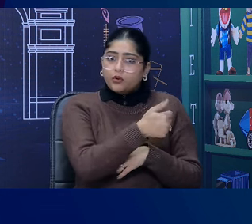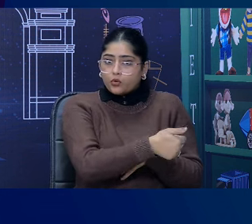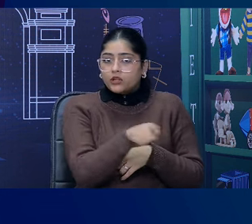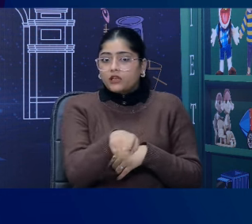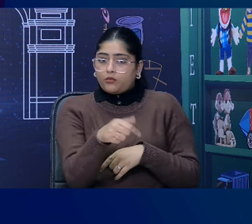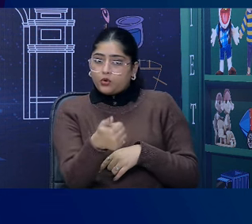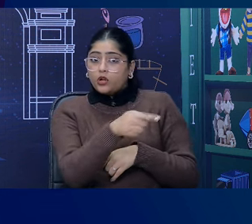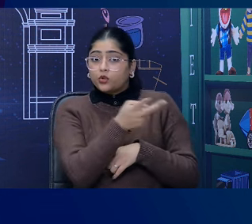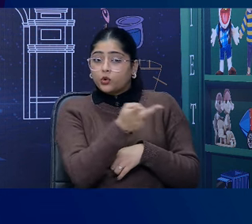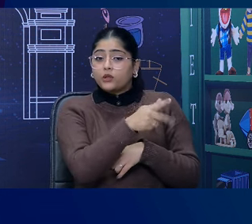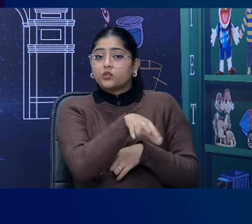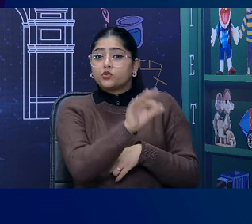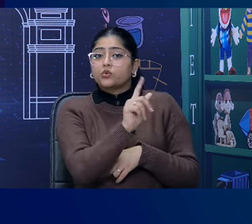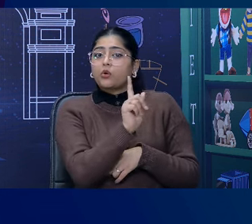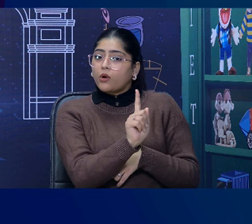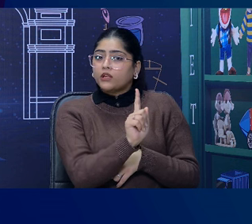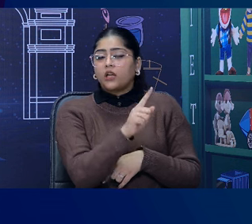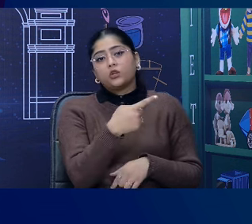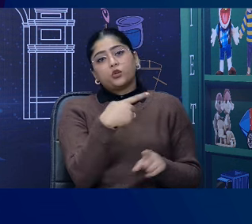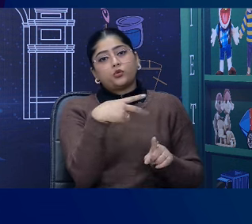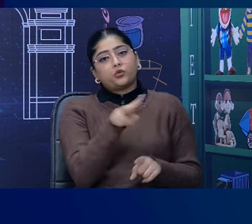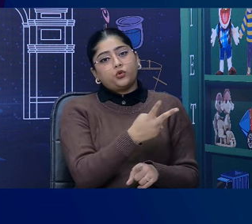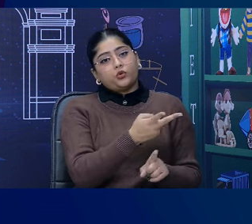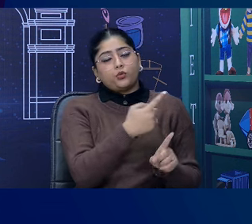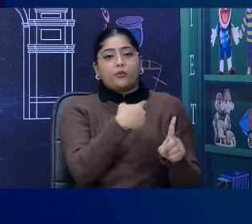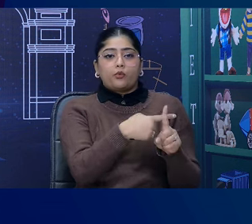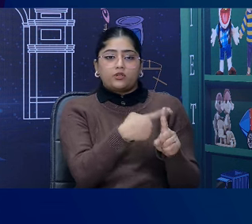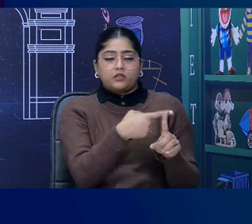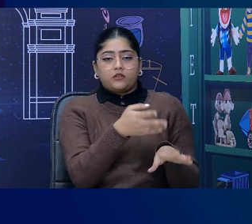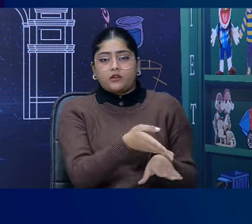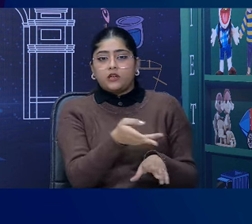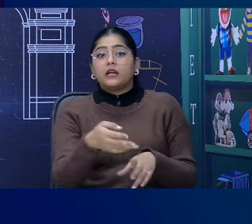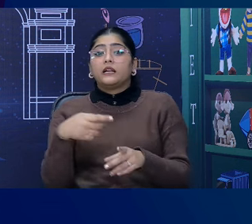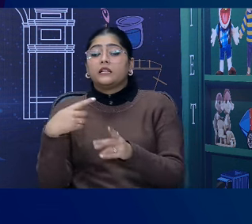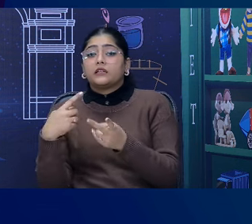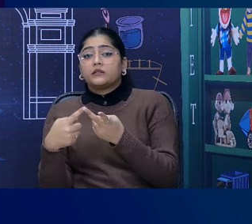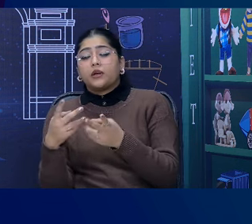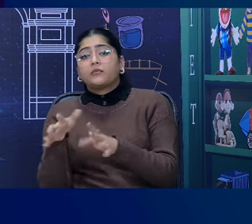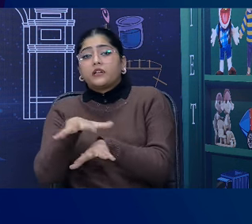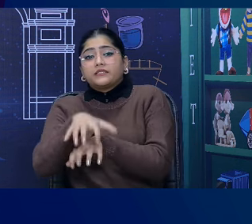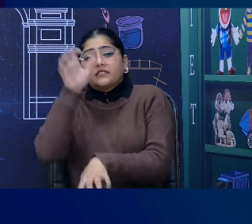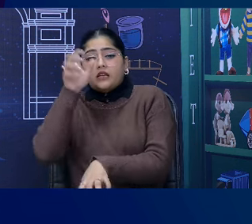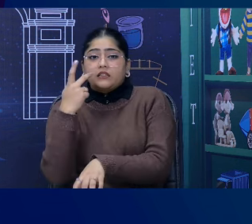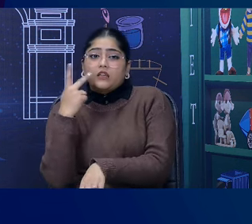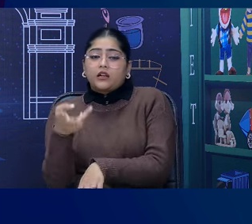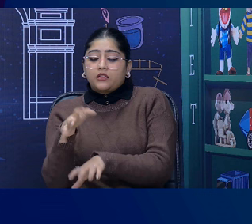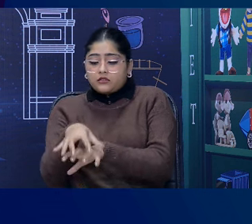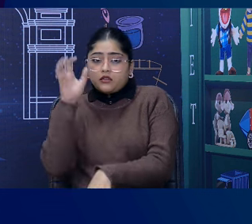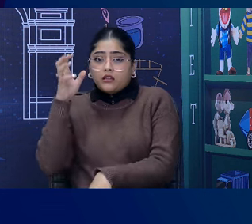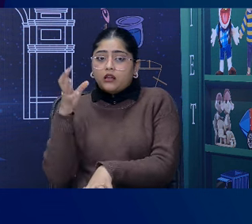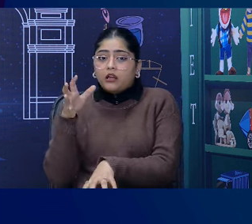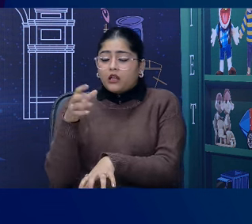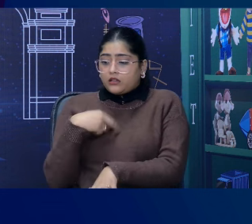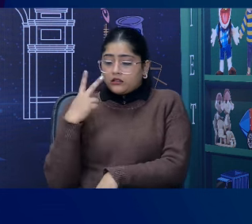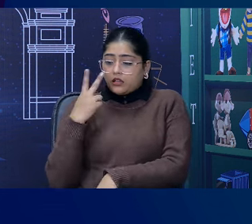बस मिस हो गई वो ना तो पॉजिटिव है ना वो नेगेटिव है तो तीनों स्ट्रेसफुल सिचुएशंस है अब ब्रेन ने उसको